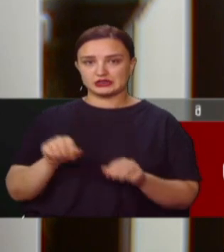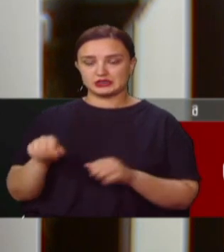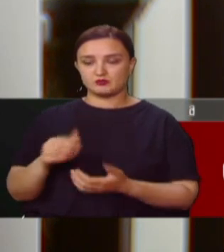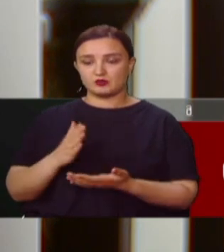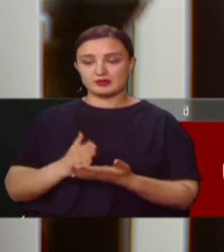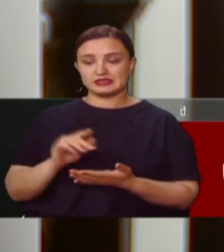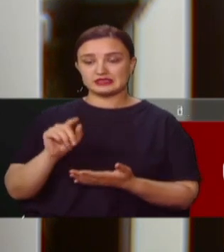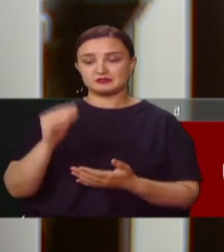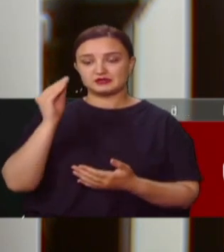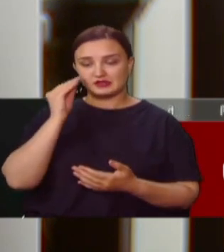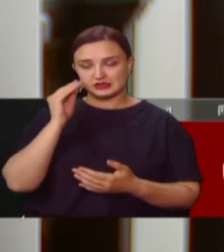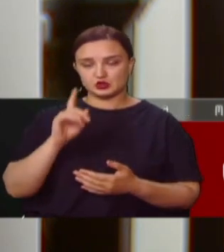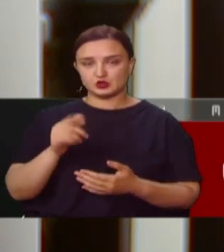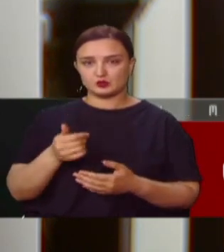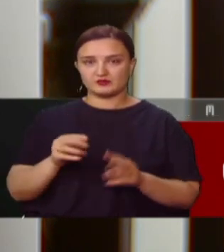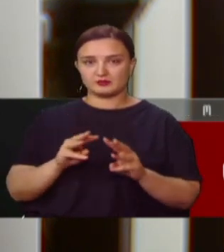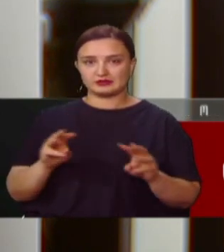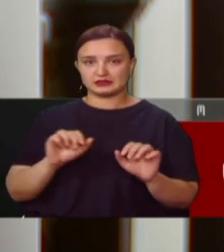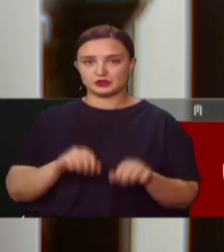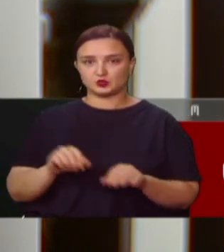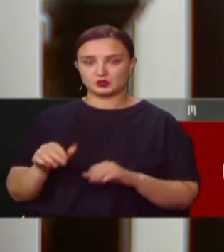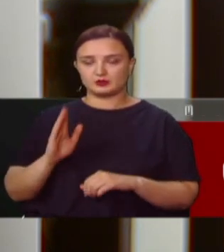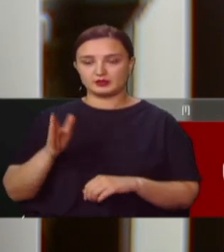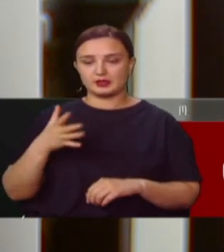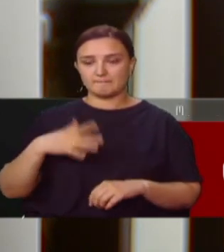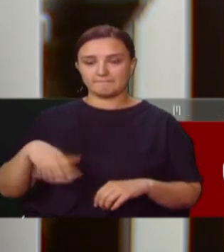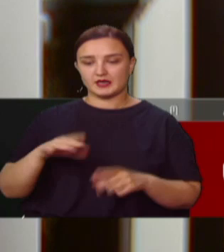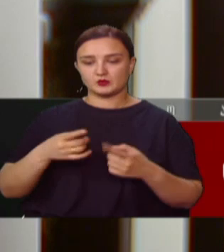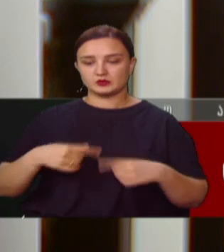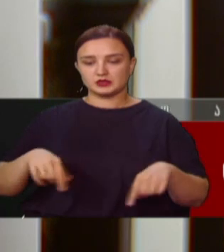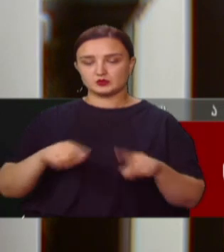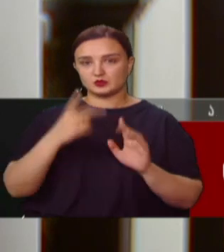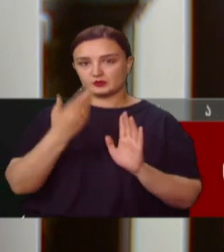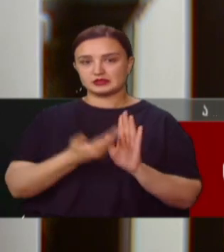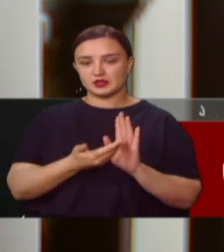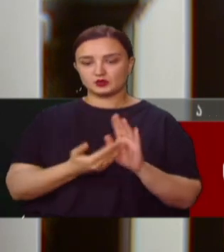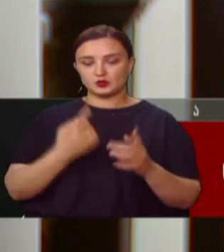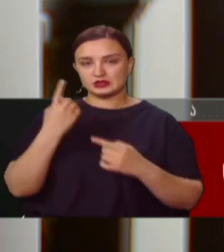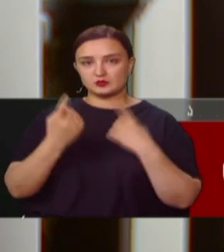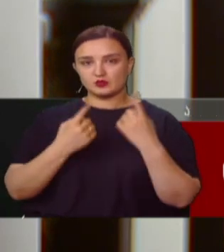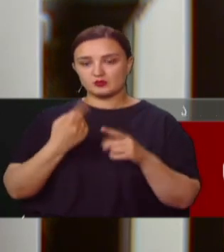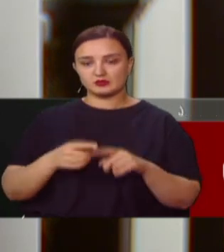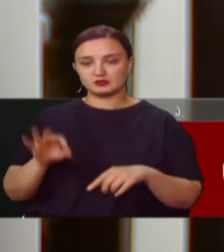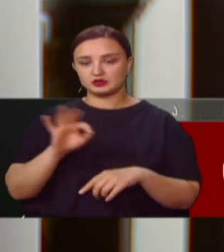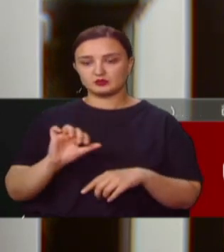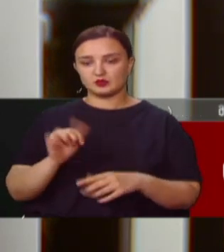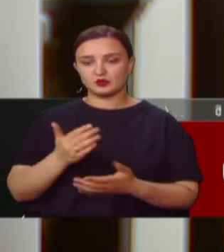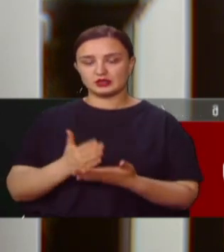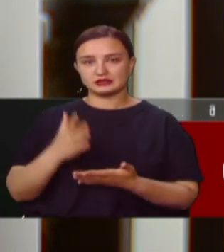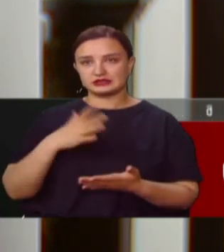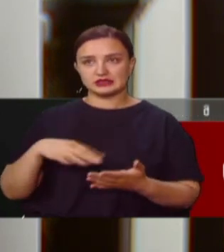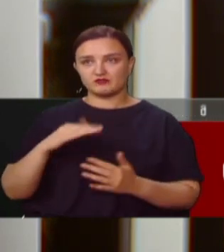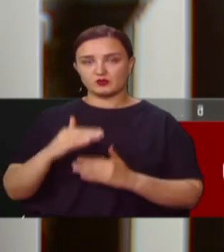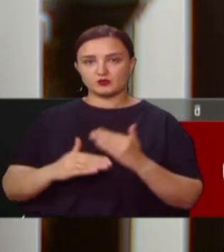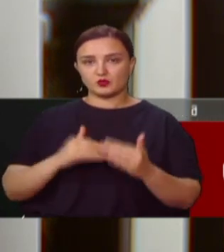იმ თვალსაზრისით, რომ პრემიერ-მინისტრის საშუალება ექნება ქართულ საზოგადოებას წარუდგინოს ინფორმაცია იმის თაობაზე, თუ როგორი არის ქვეყნის პროგრესი,